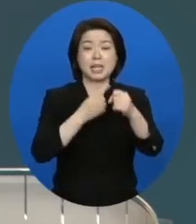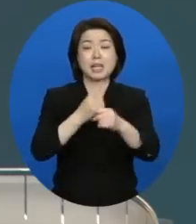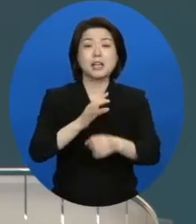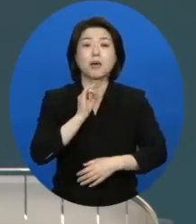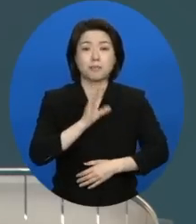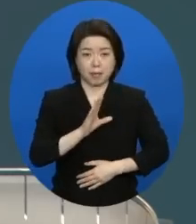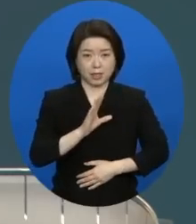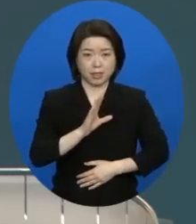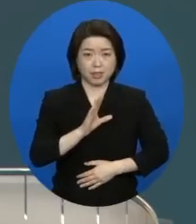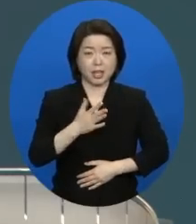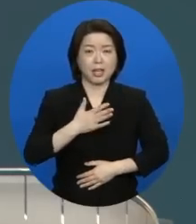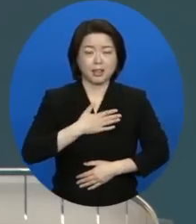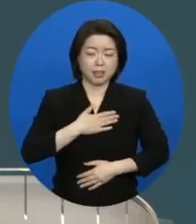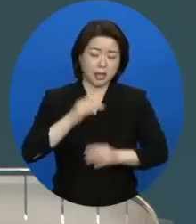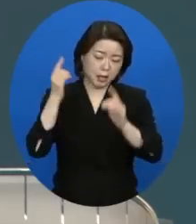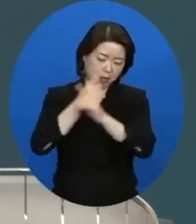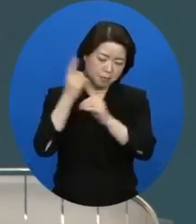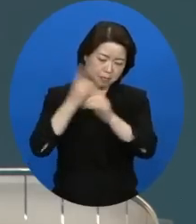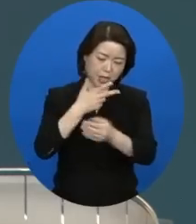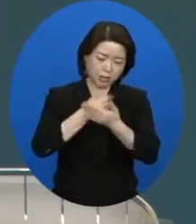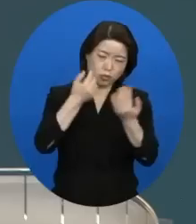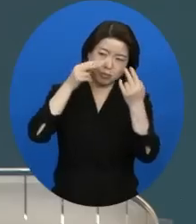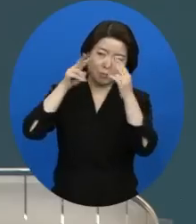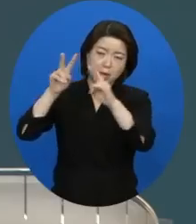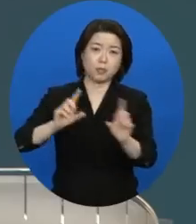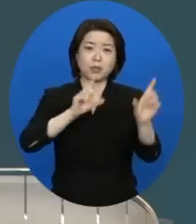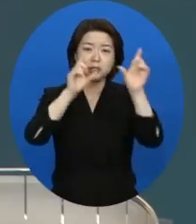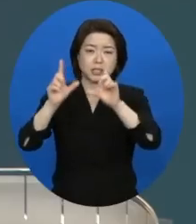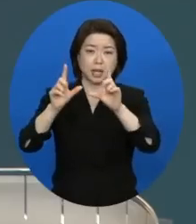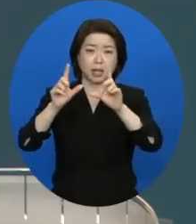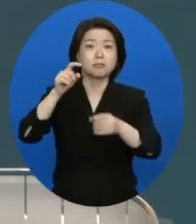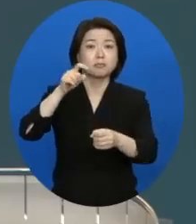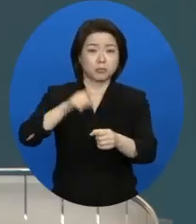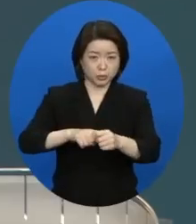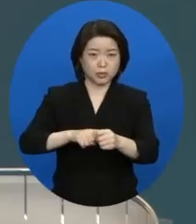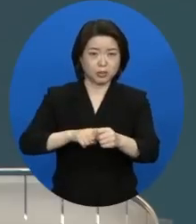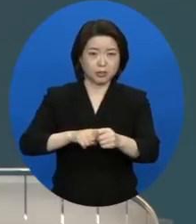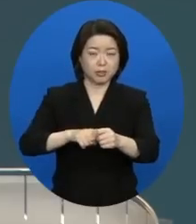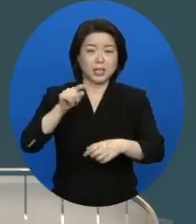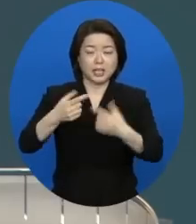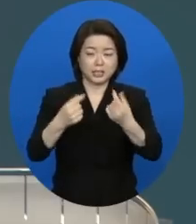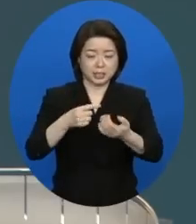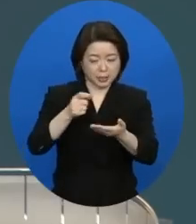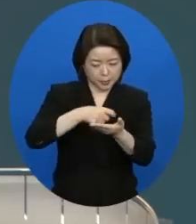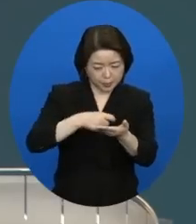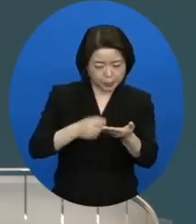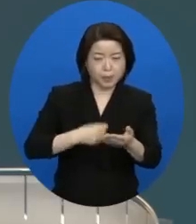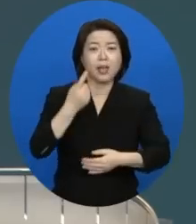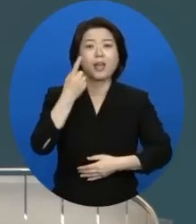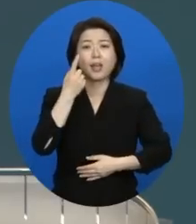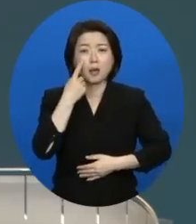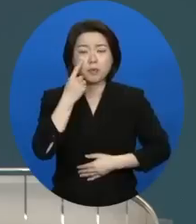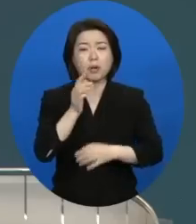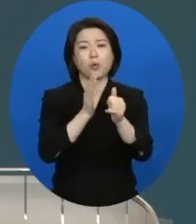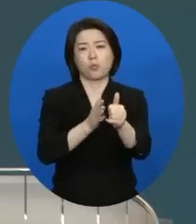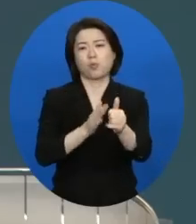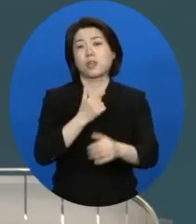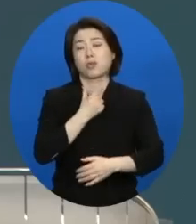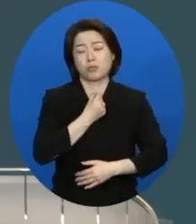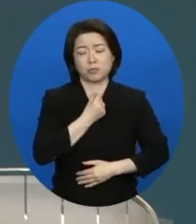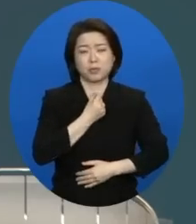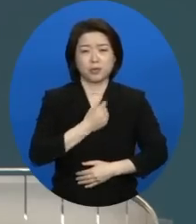1년만 내가 매일 주님을 바라보는 삶을 살아가기 위하여 그렇게 일기를 써보라고 권하고